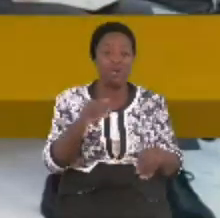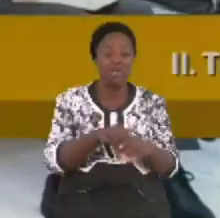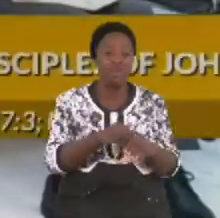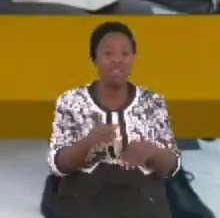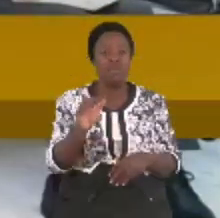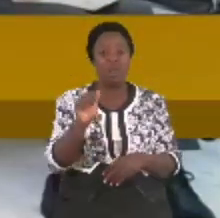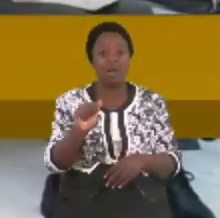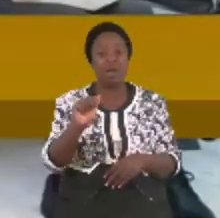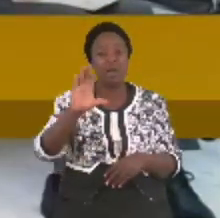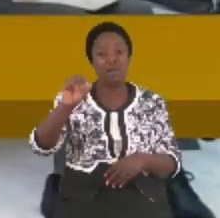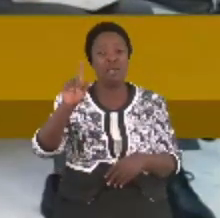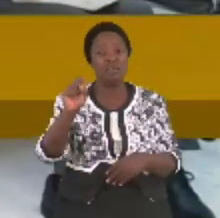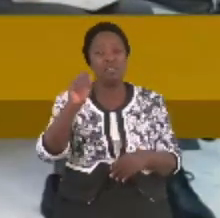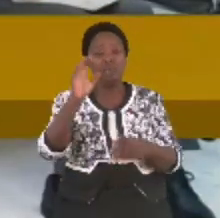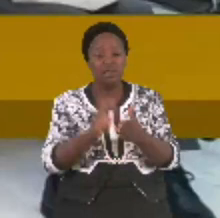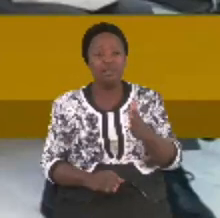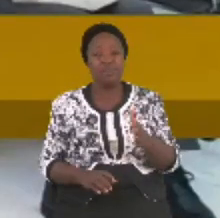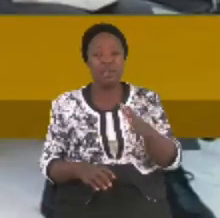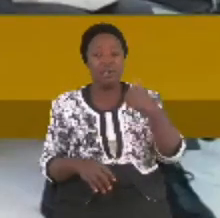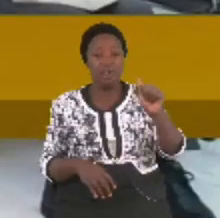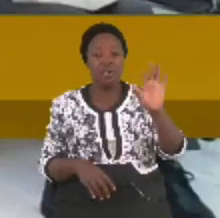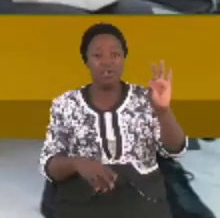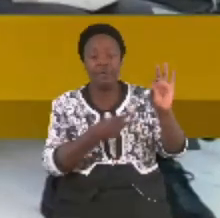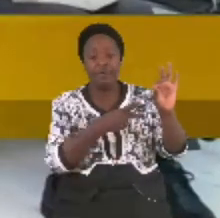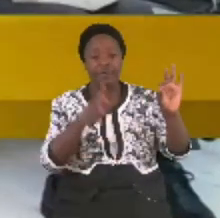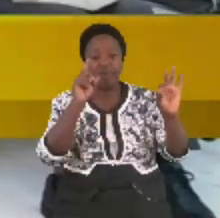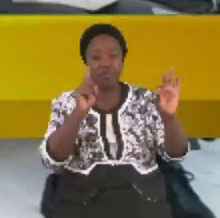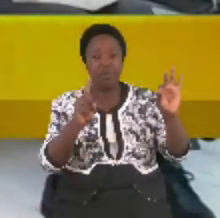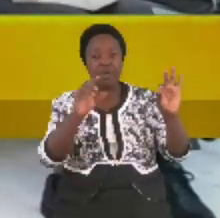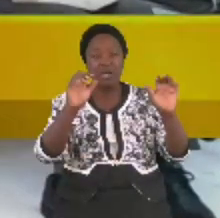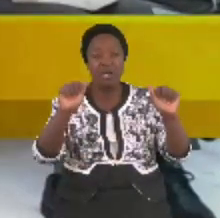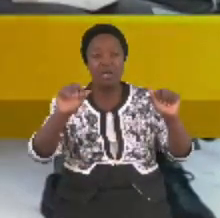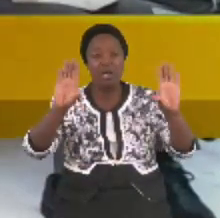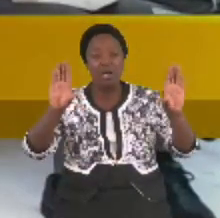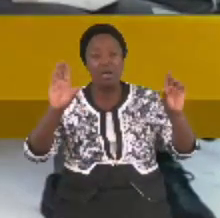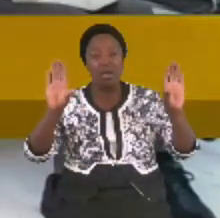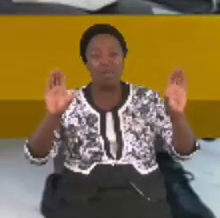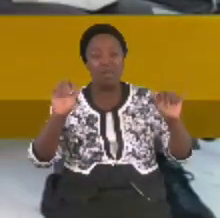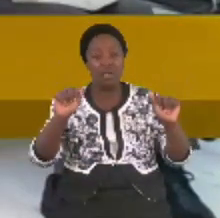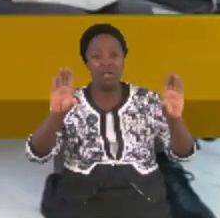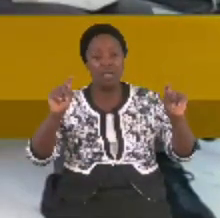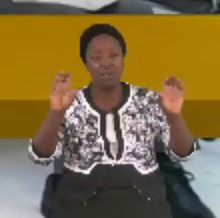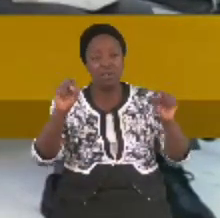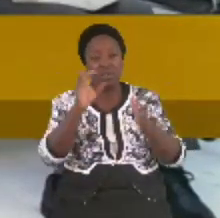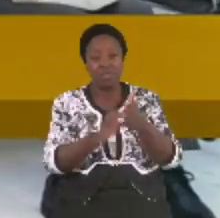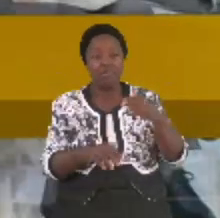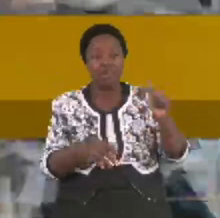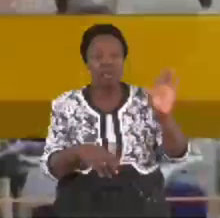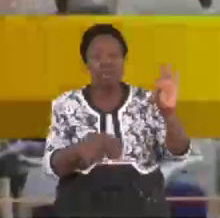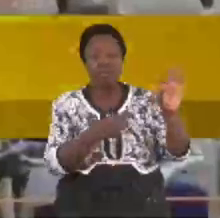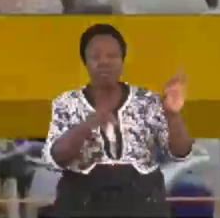Actes chapitre 19, verset 1. Actes chapitre 19, verset 1.